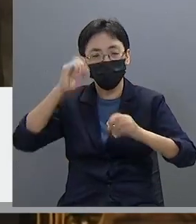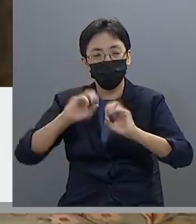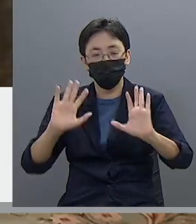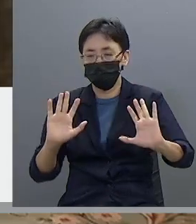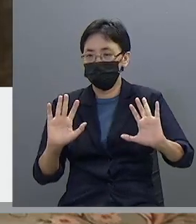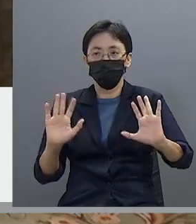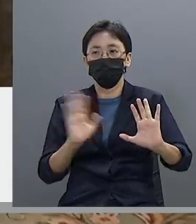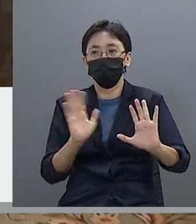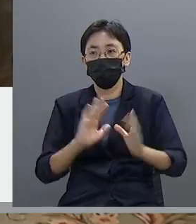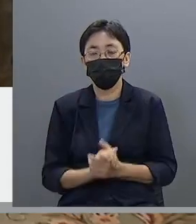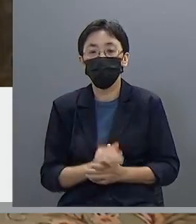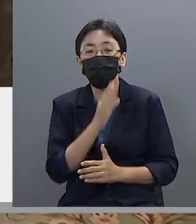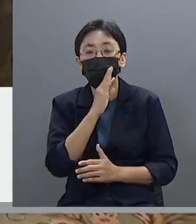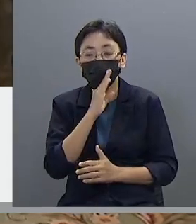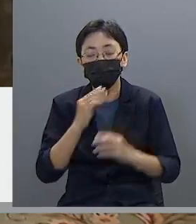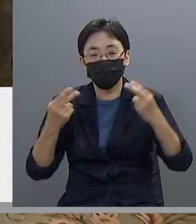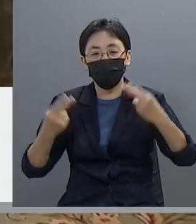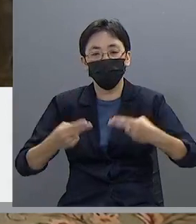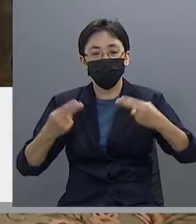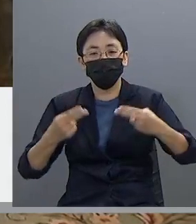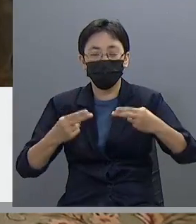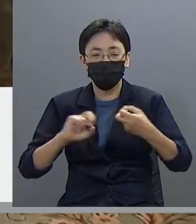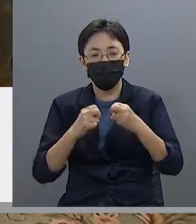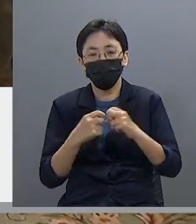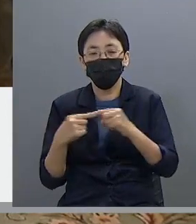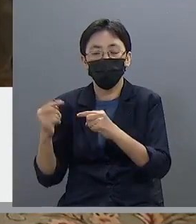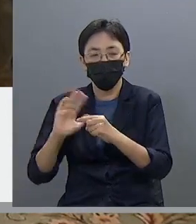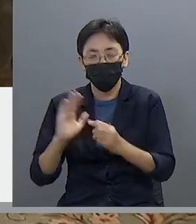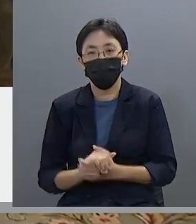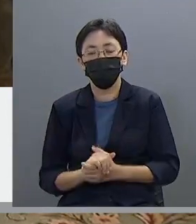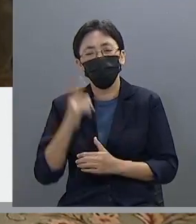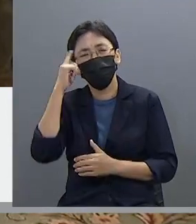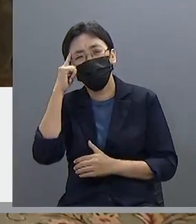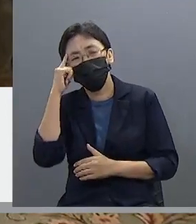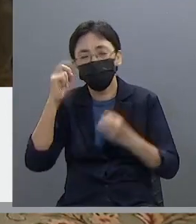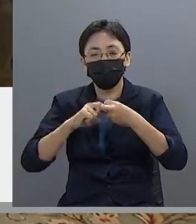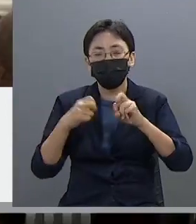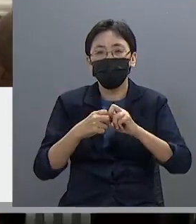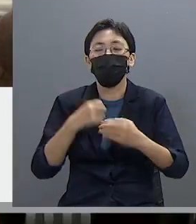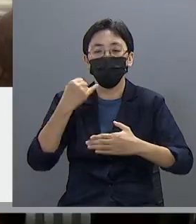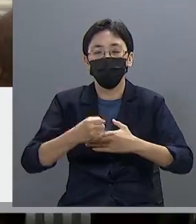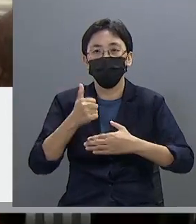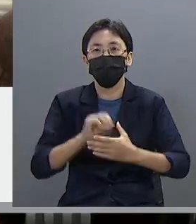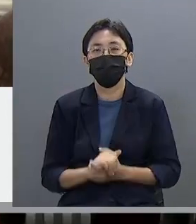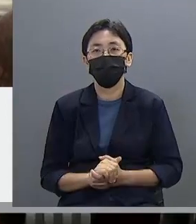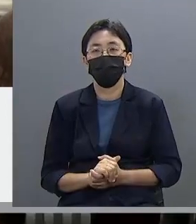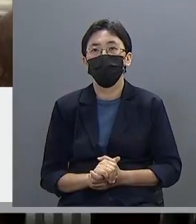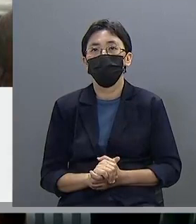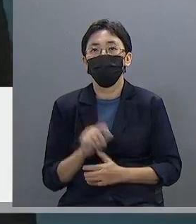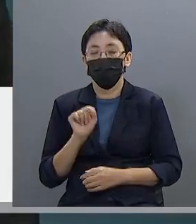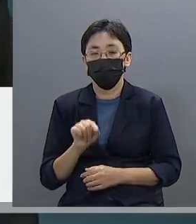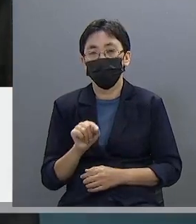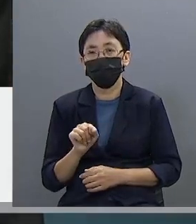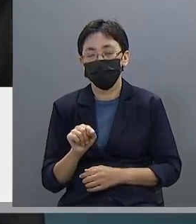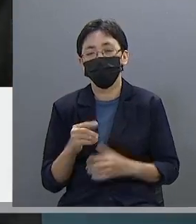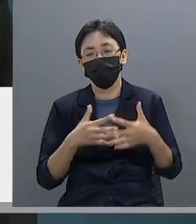ทำให้สงครามยืดเยื้อเพราะว่าการสู้รบต้องยุติลงได้แล้วประเด็นนี้นะคะอาจจะมองได้ว่าเป็นการตอกหน้าสหรัฐอเมริก